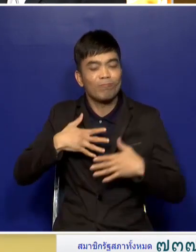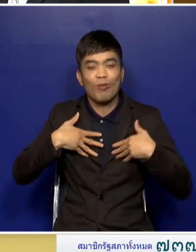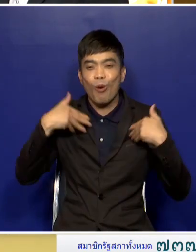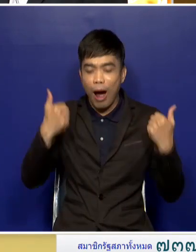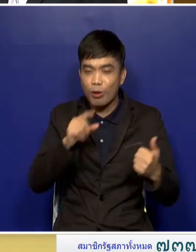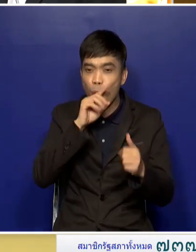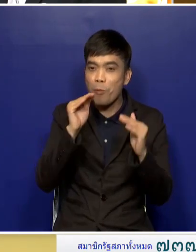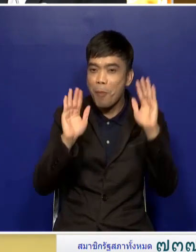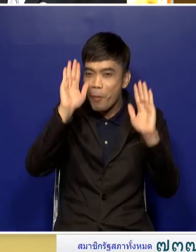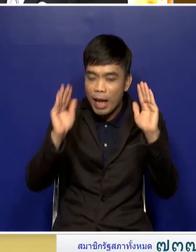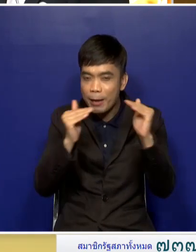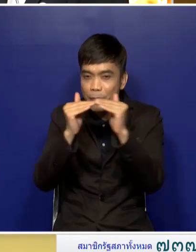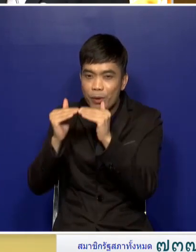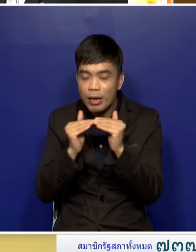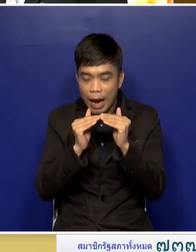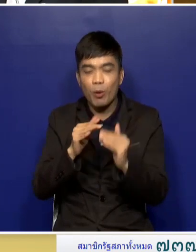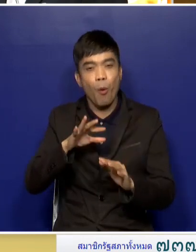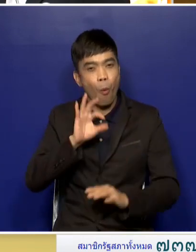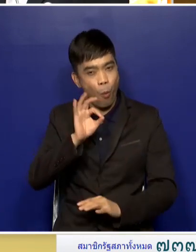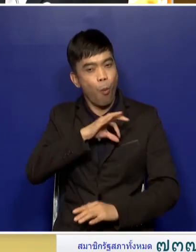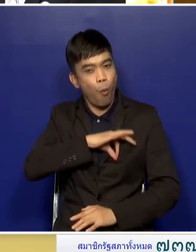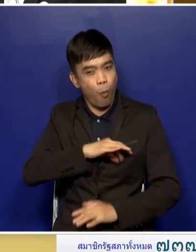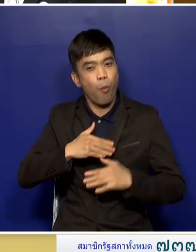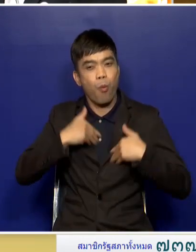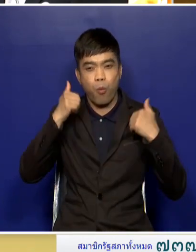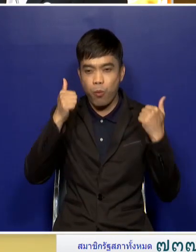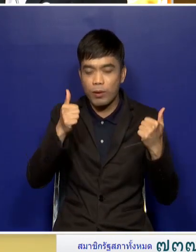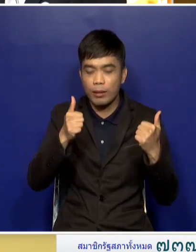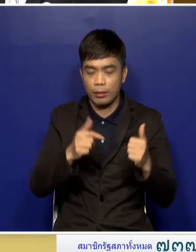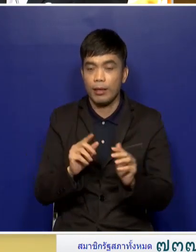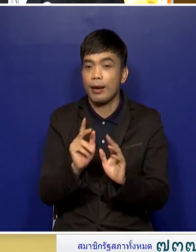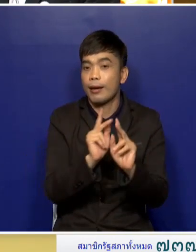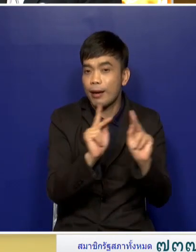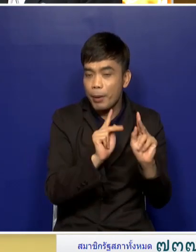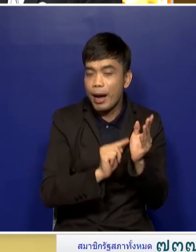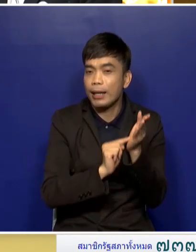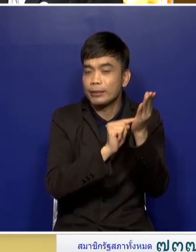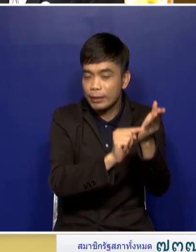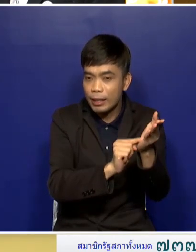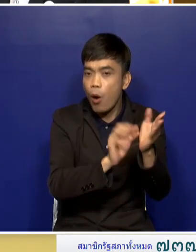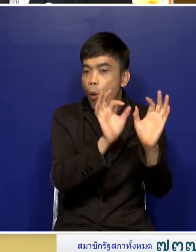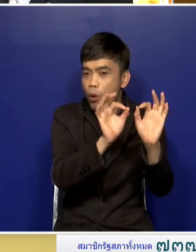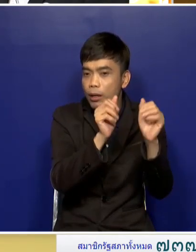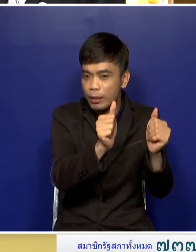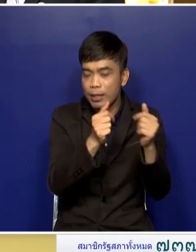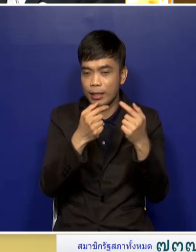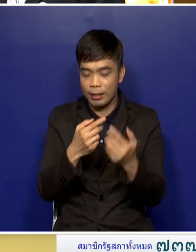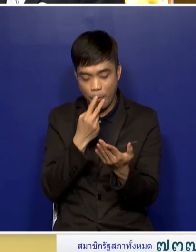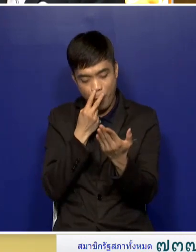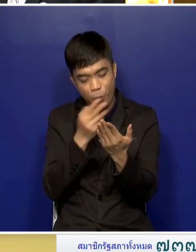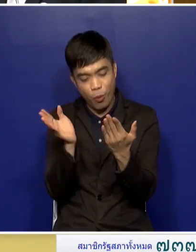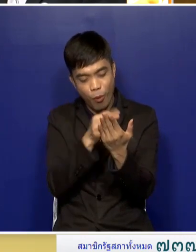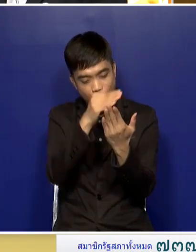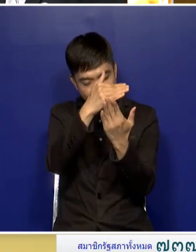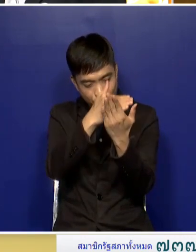คัคืว ศาส ได้ยืนข้อเสนอที่ดีและรฟงเสีง ahแตพอยิ่งไปดู